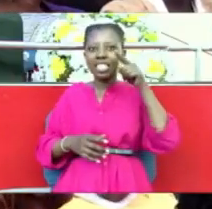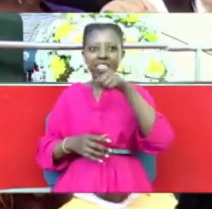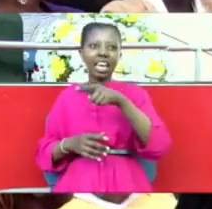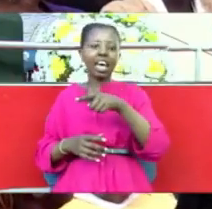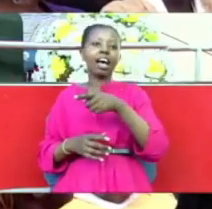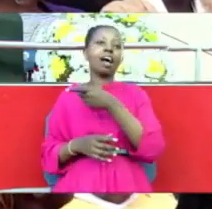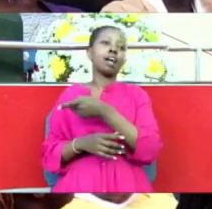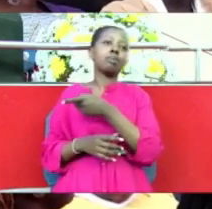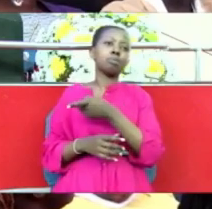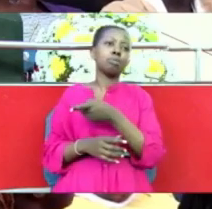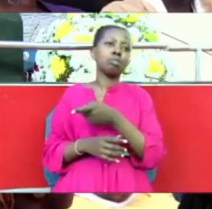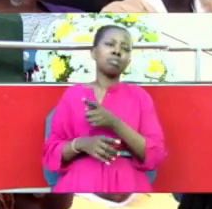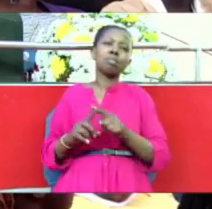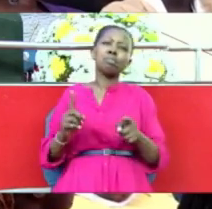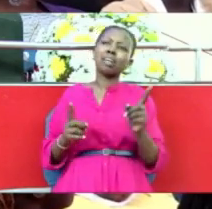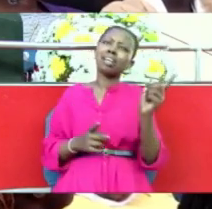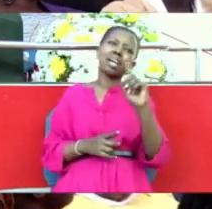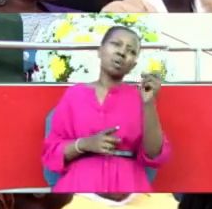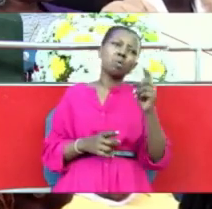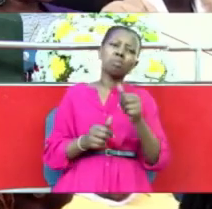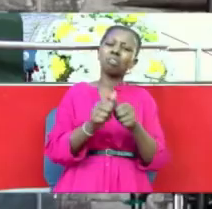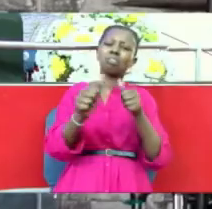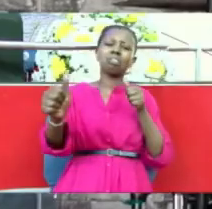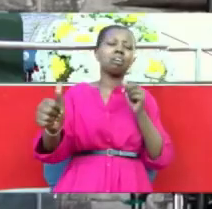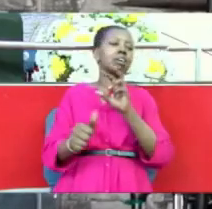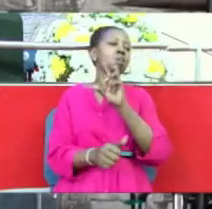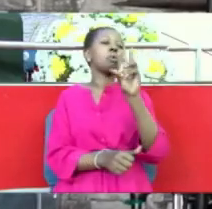Hapa Nairobi sio mbali.